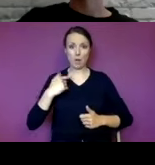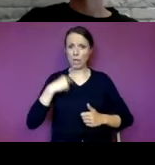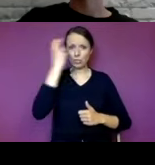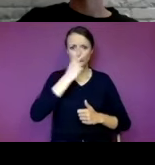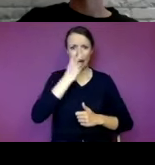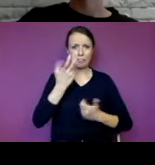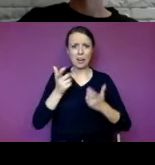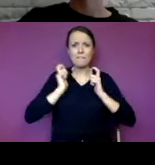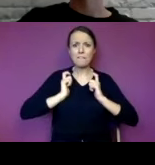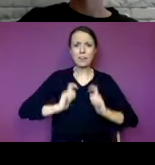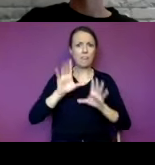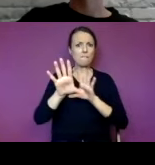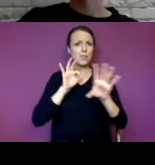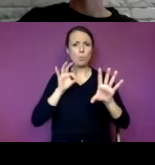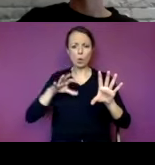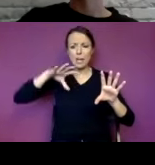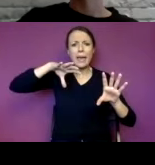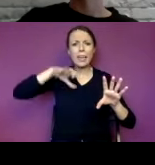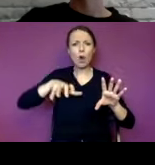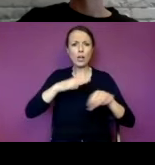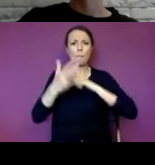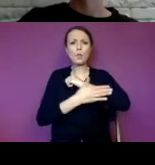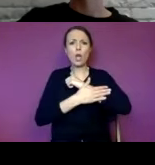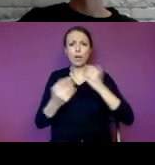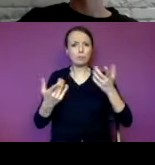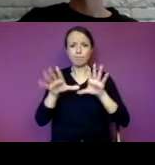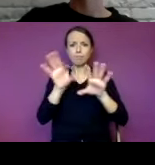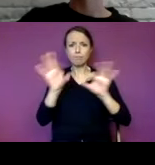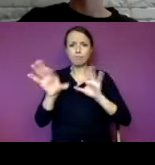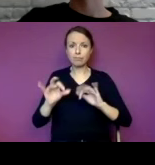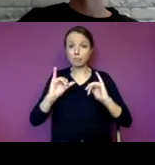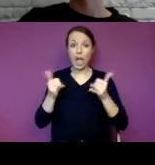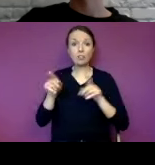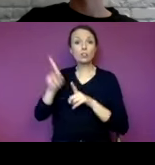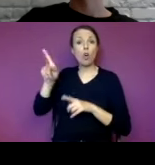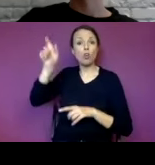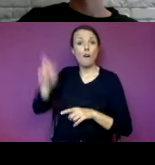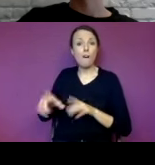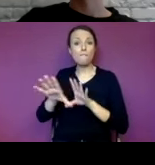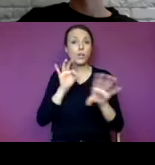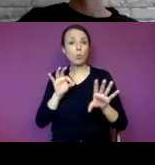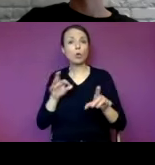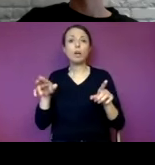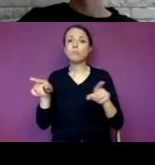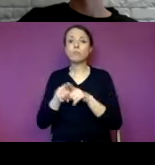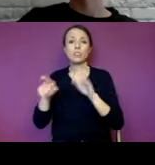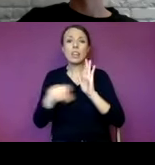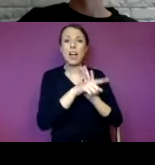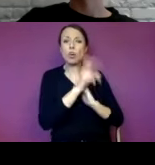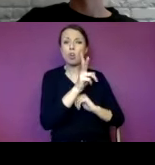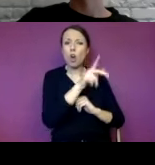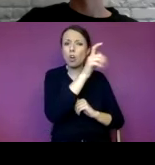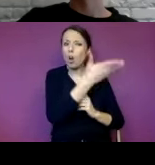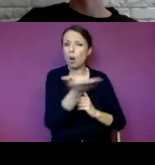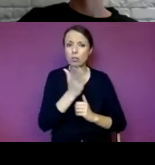były dobierane i kto je wybierał, bo to też wydaje się tutaj istotne i tak naprawdę dla kogo. I czy one są jakąś